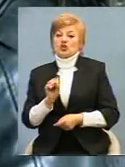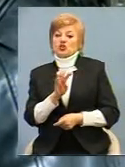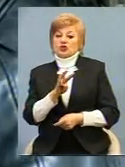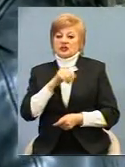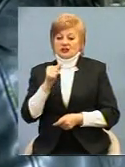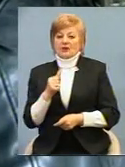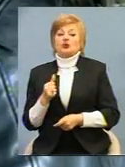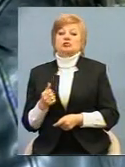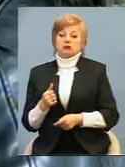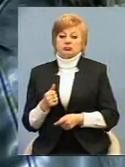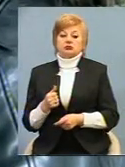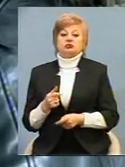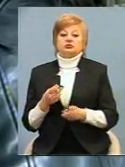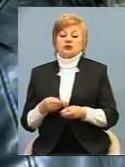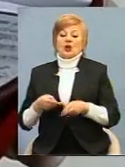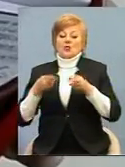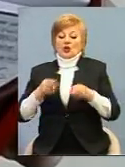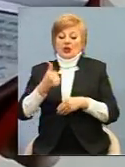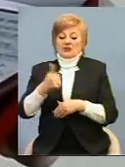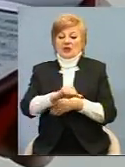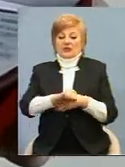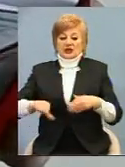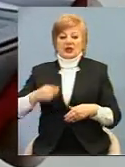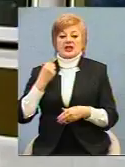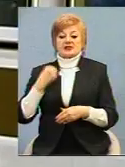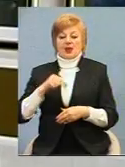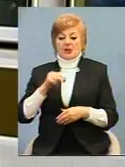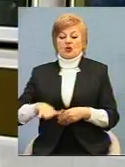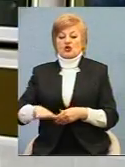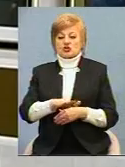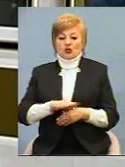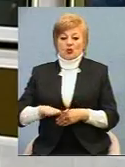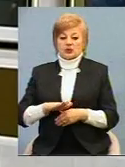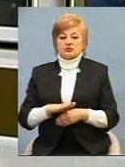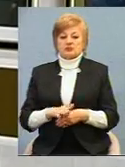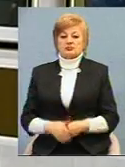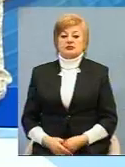года, проехал и по переднему краю, по Запорожскому краю, да, это первая награда.